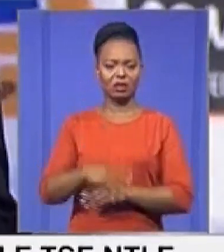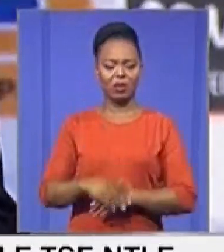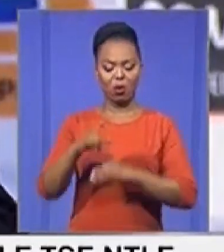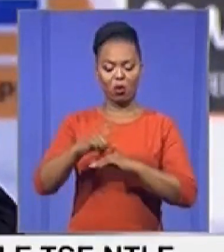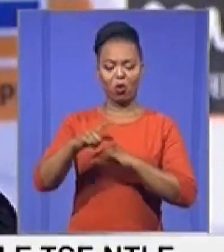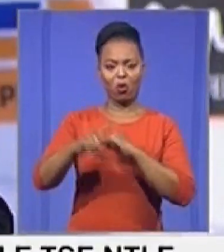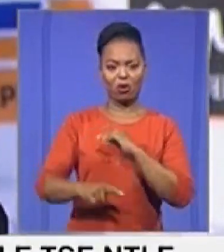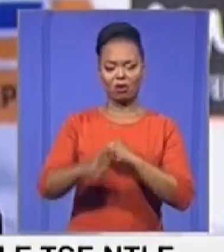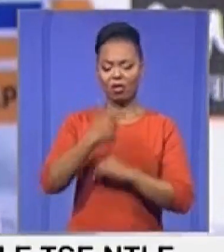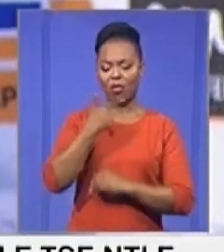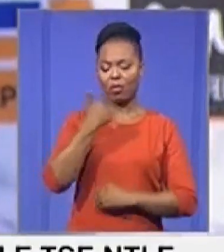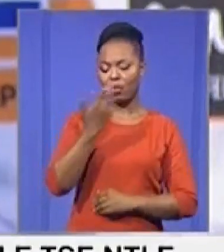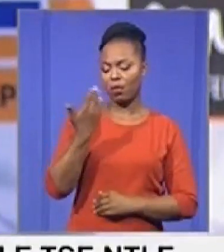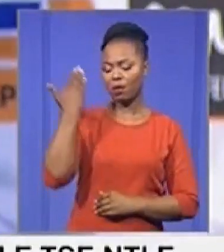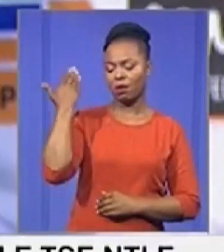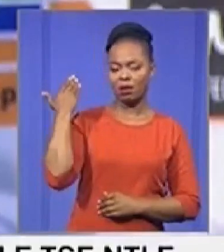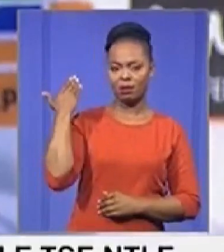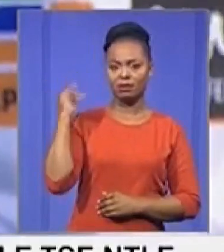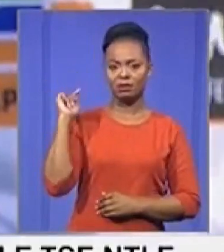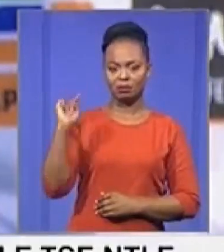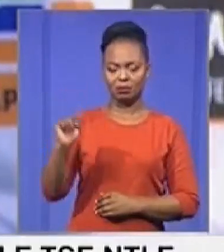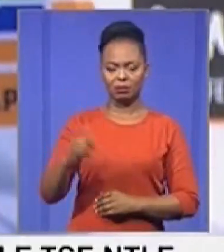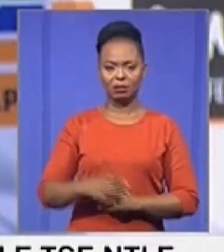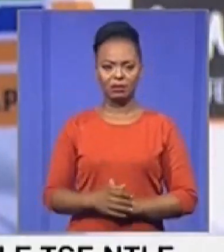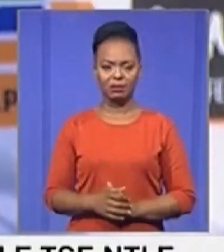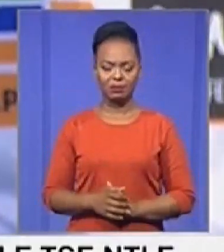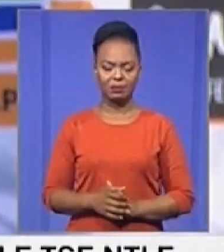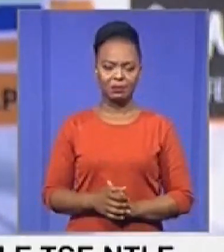conference matsatsi a fetileng